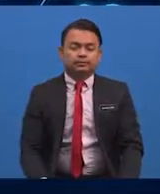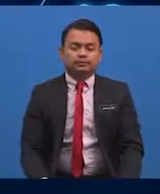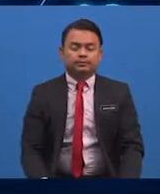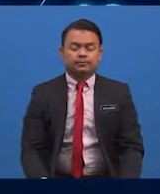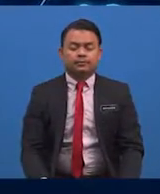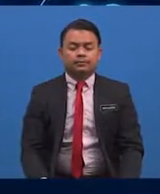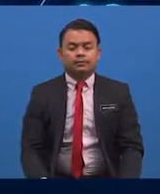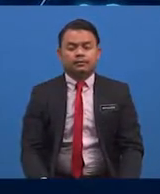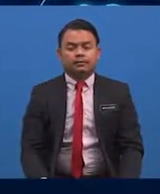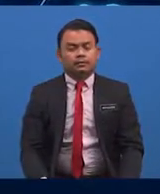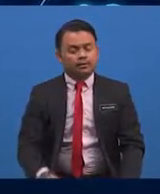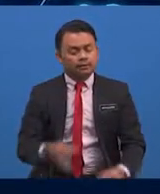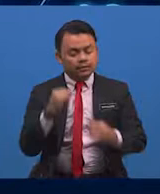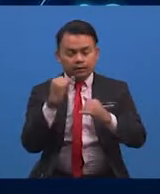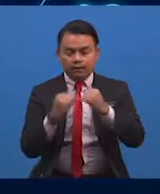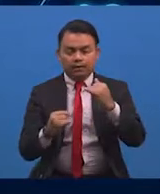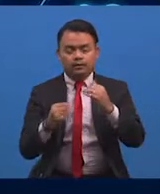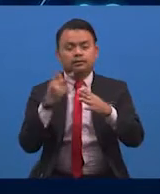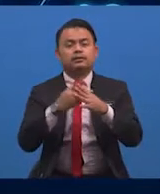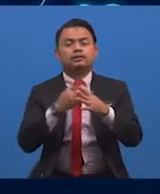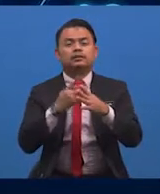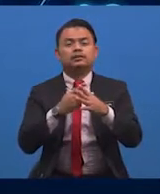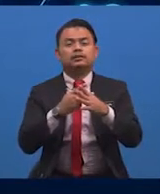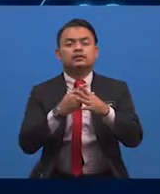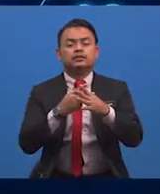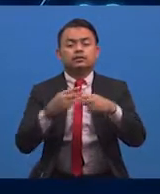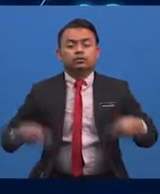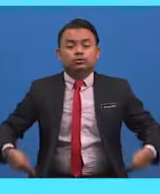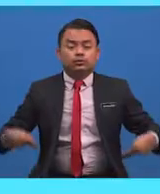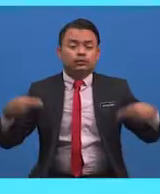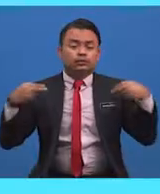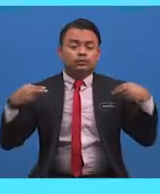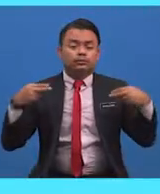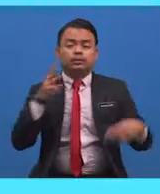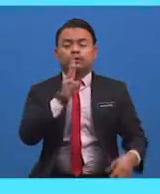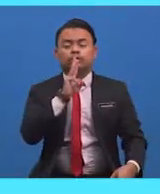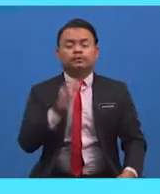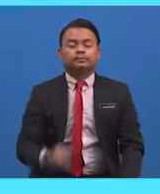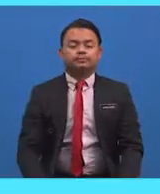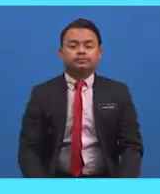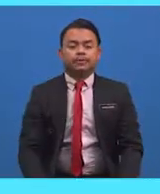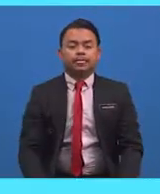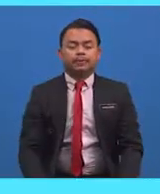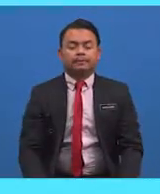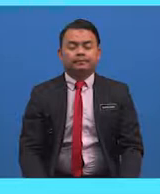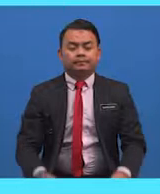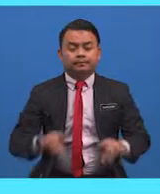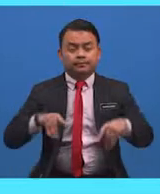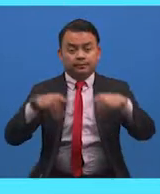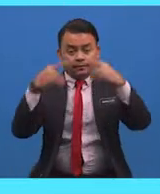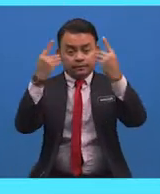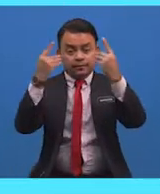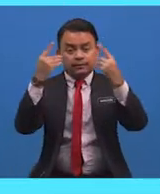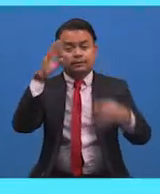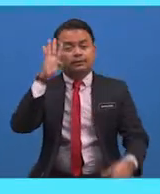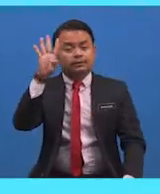akhirnya akan mengganggu dan merosakkan ekosistem akuatik. Kesan yang keempat ialah